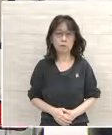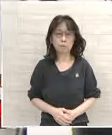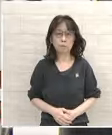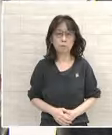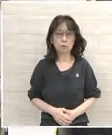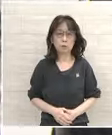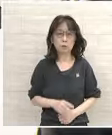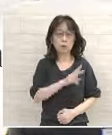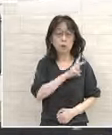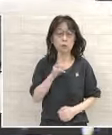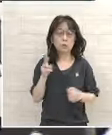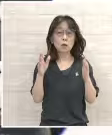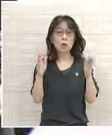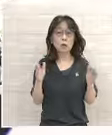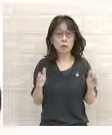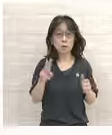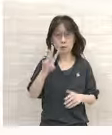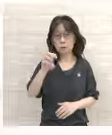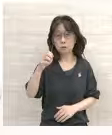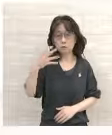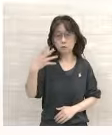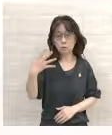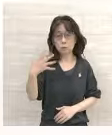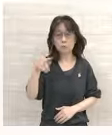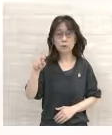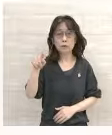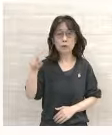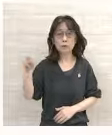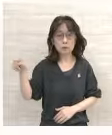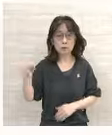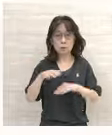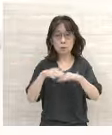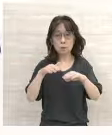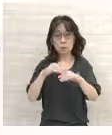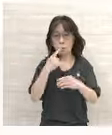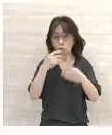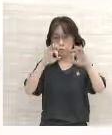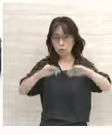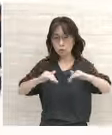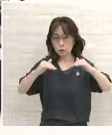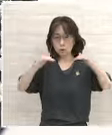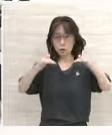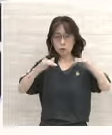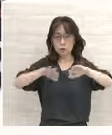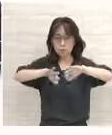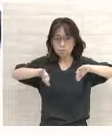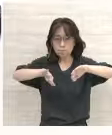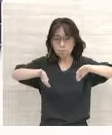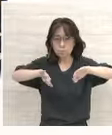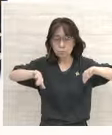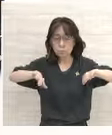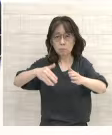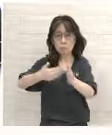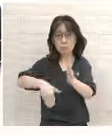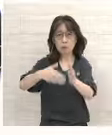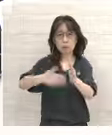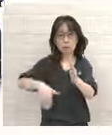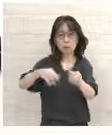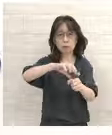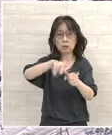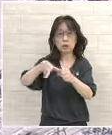2日間で34センチの雪が降った札幌でも、除排雪が追いついていない地域が散見されました